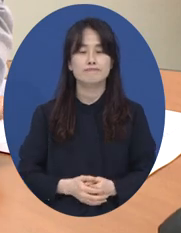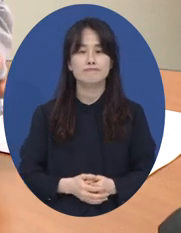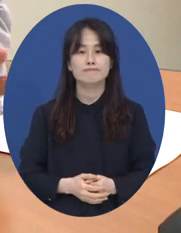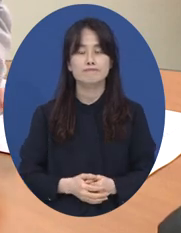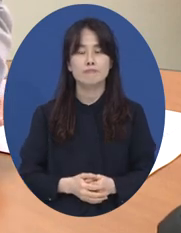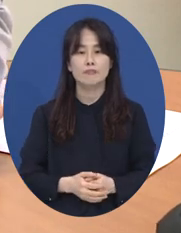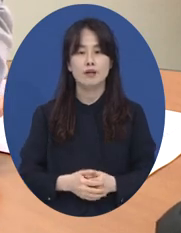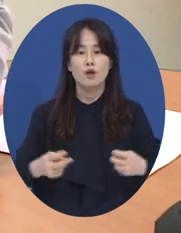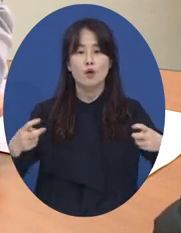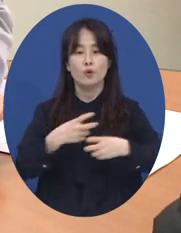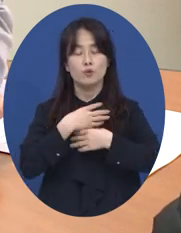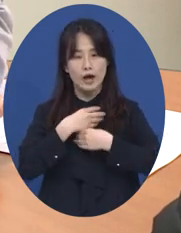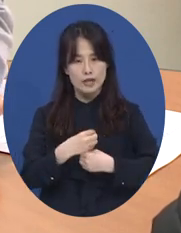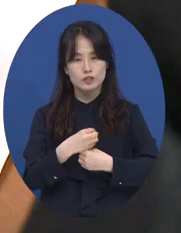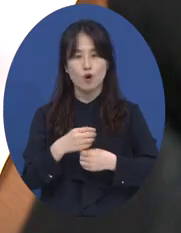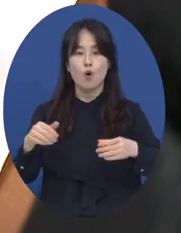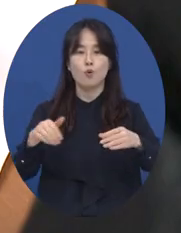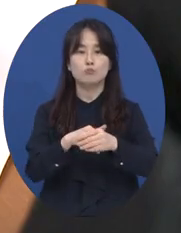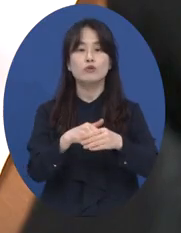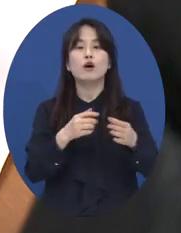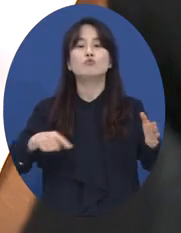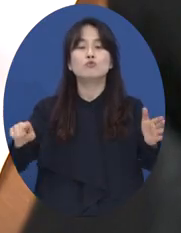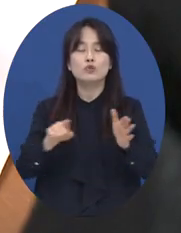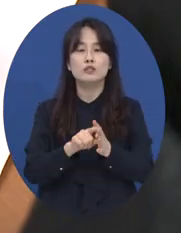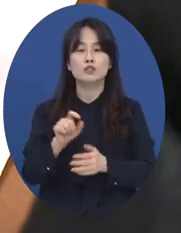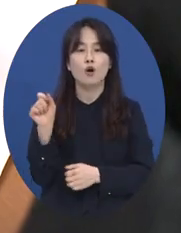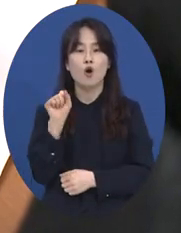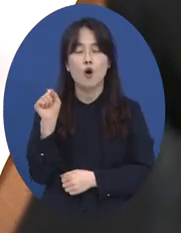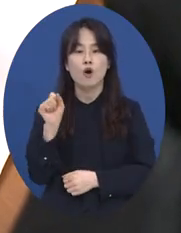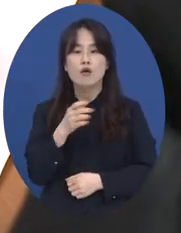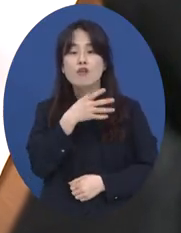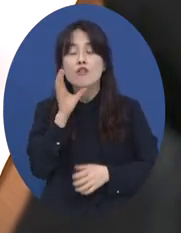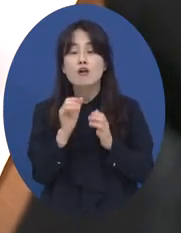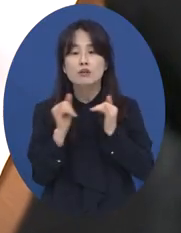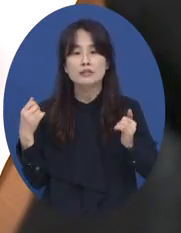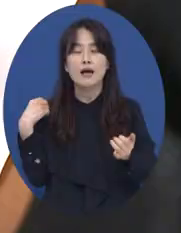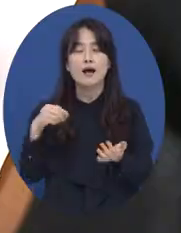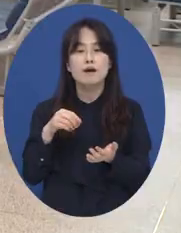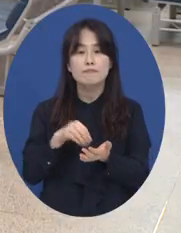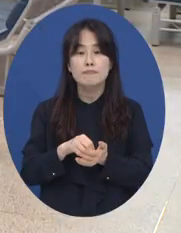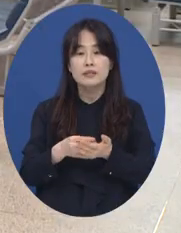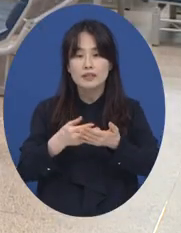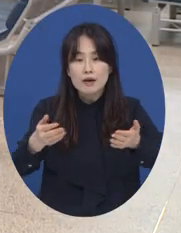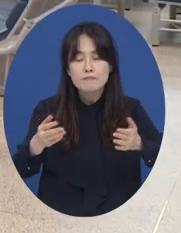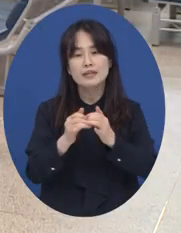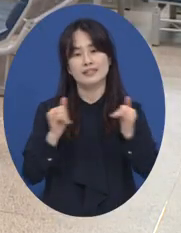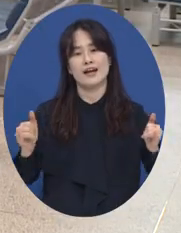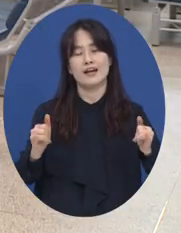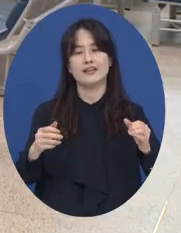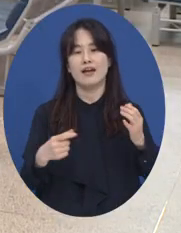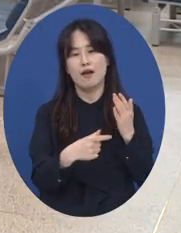경기도는 교통안전문화 정착을 위해 운전면허를 자진 반납한 고령 운전자에게